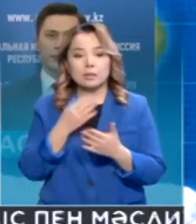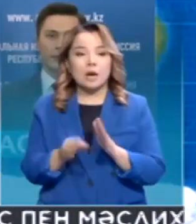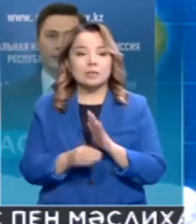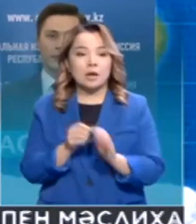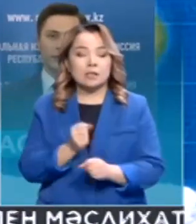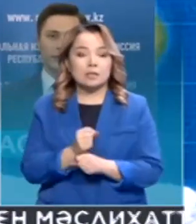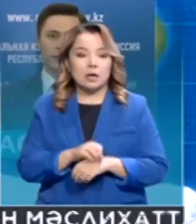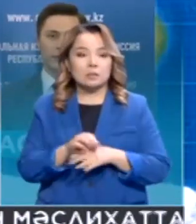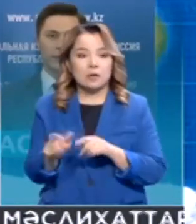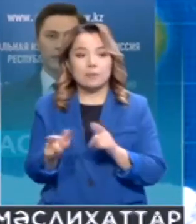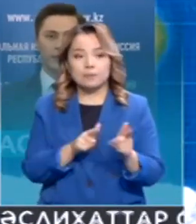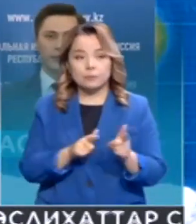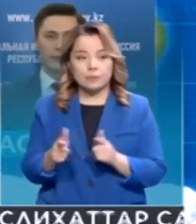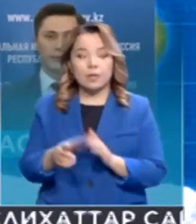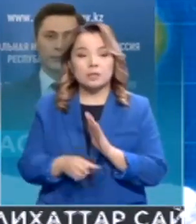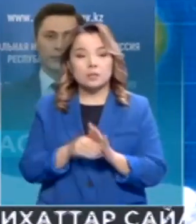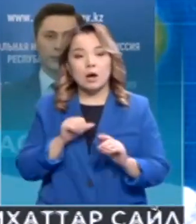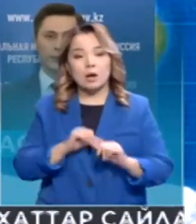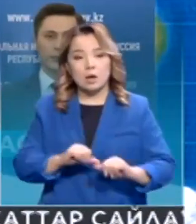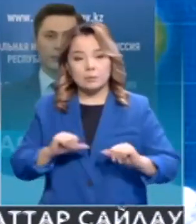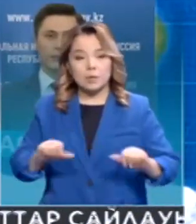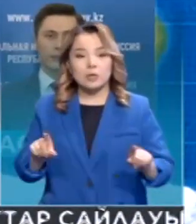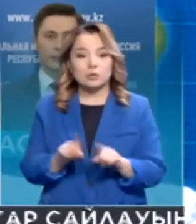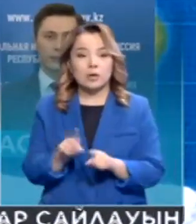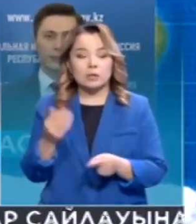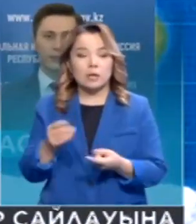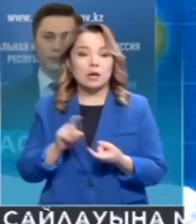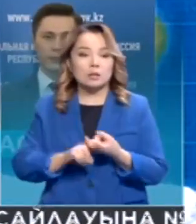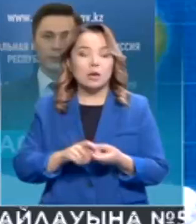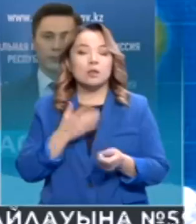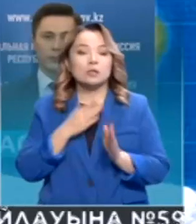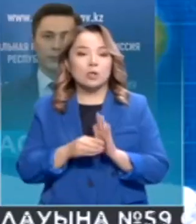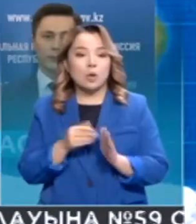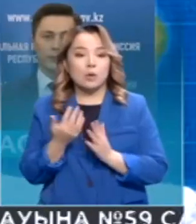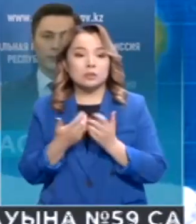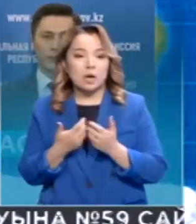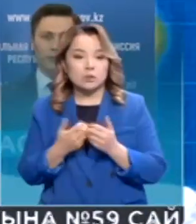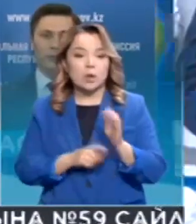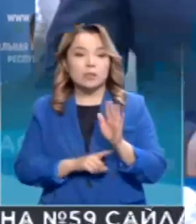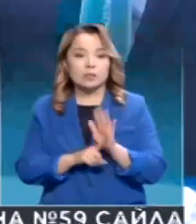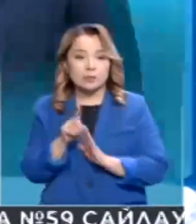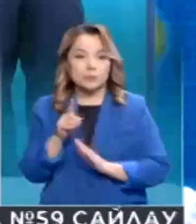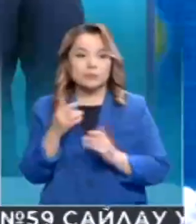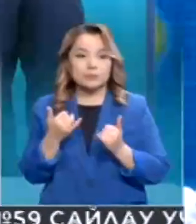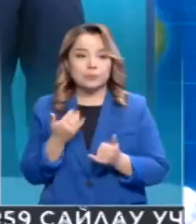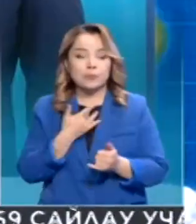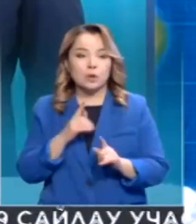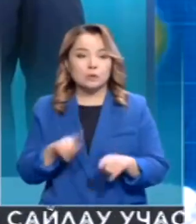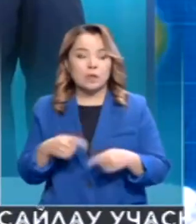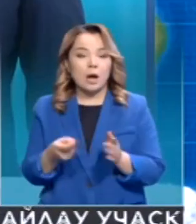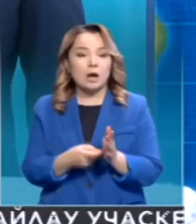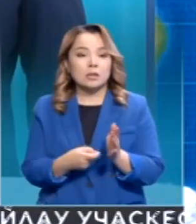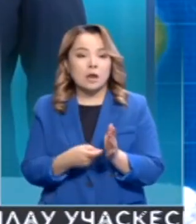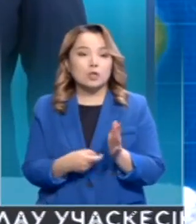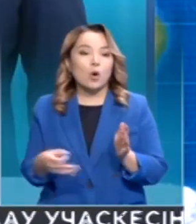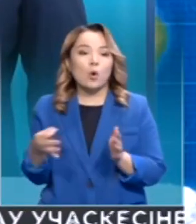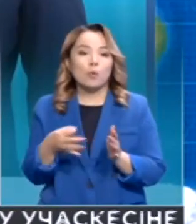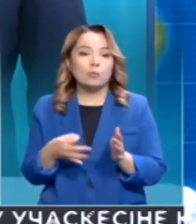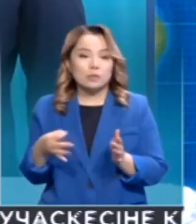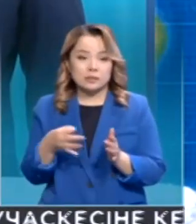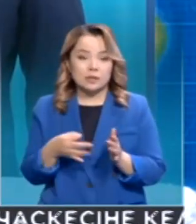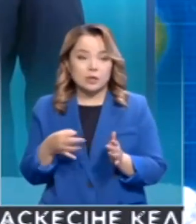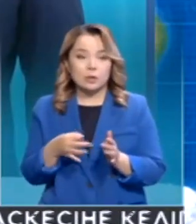таңдауын жасады. Ал сайлау комиссиялар болса, дауыс санау жұмысына кіріскен. Қазір мен сөз кезегін Қарағанды облысындағы